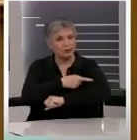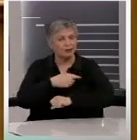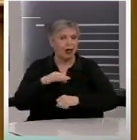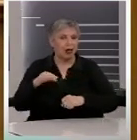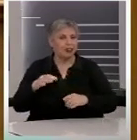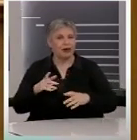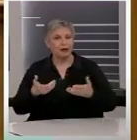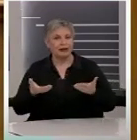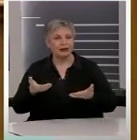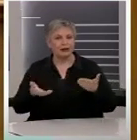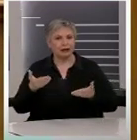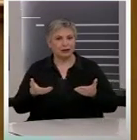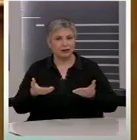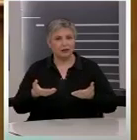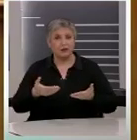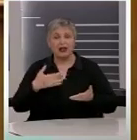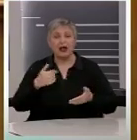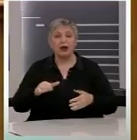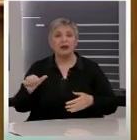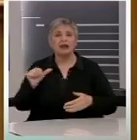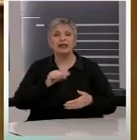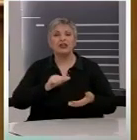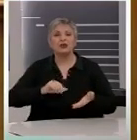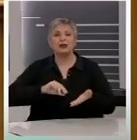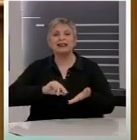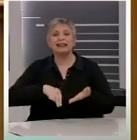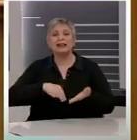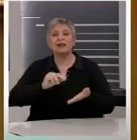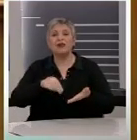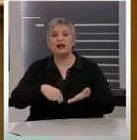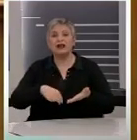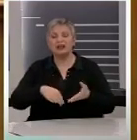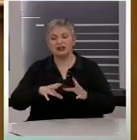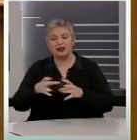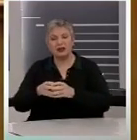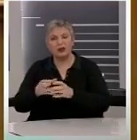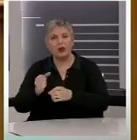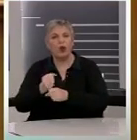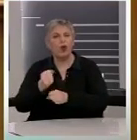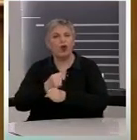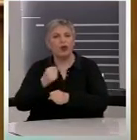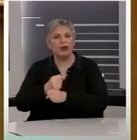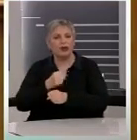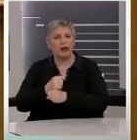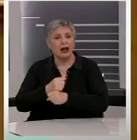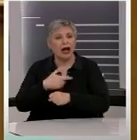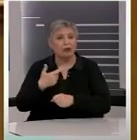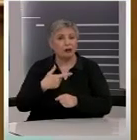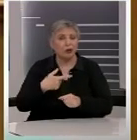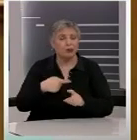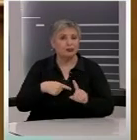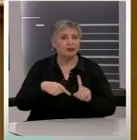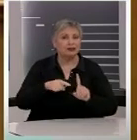επιστρέψουν οι συλλογικές συμβάσεις τον Οκτώβριο του 2018, θα είναι πιο ισχυρή ή ο πιο